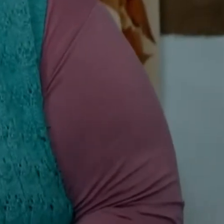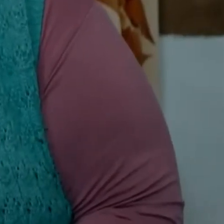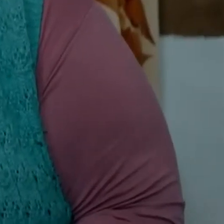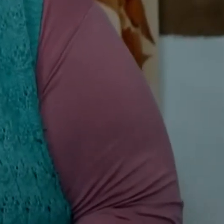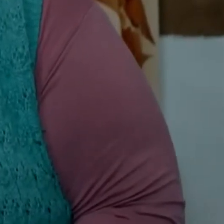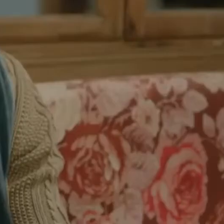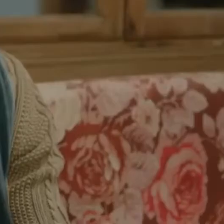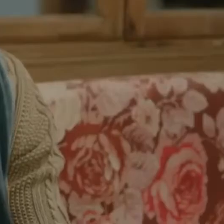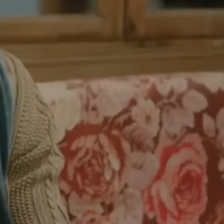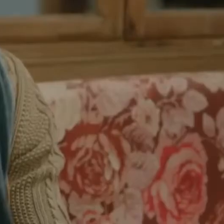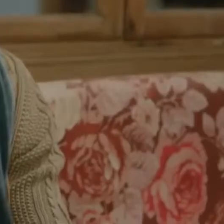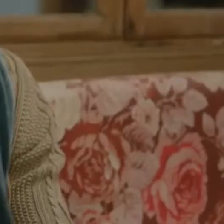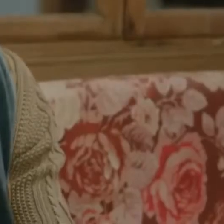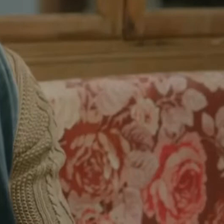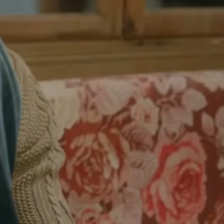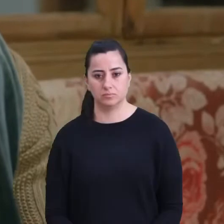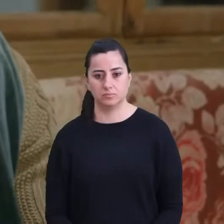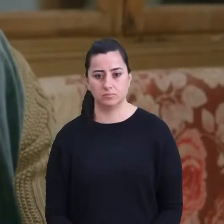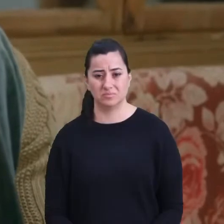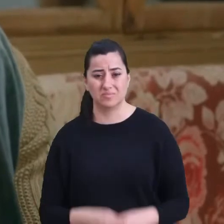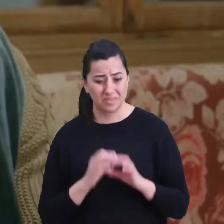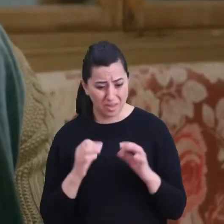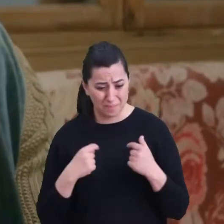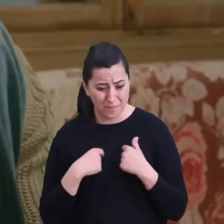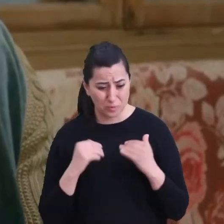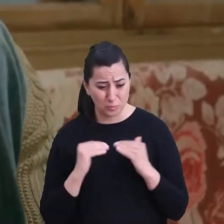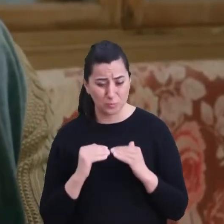İsmail hafifçe gülümserken Cemile ağlıyor.